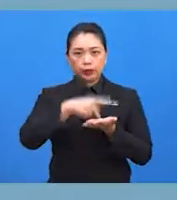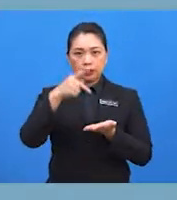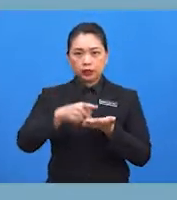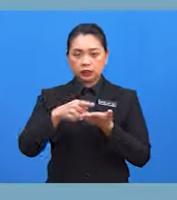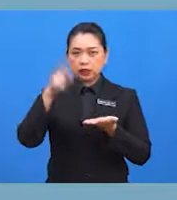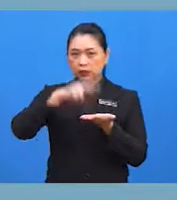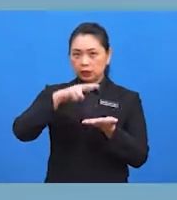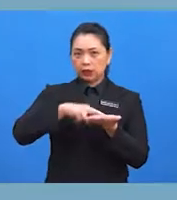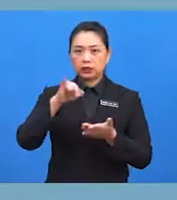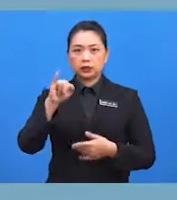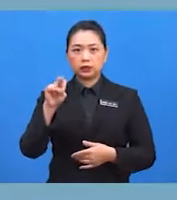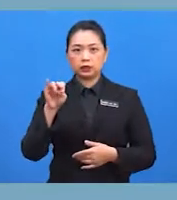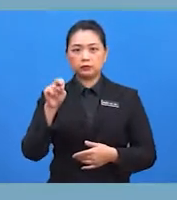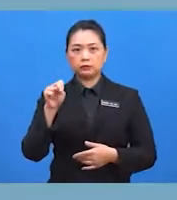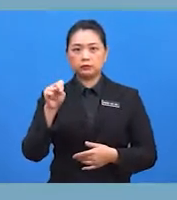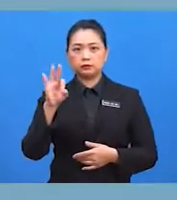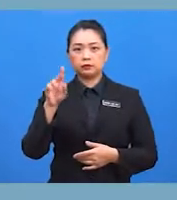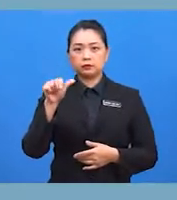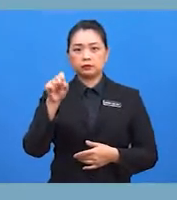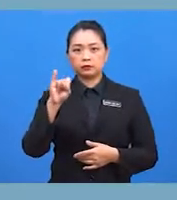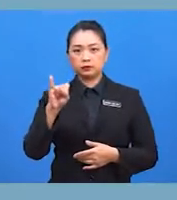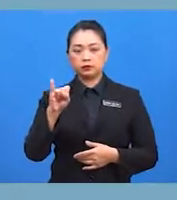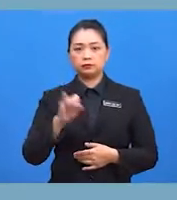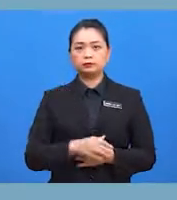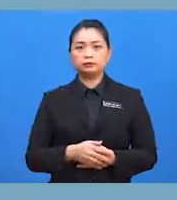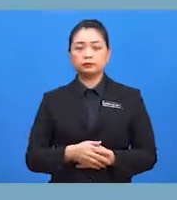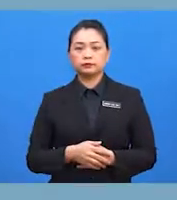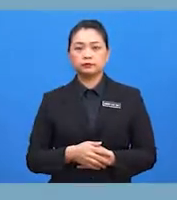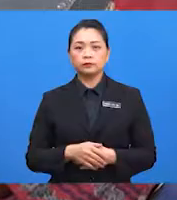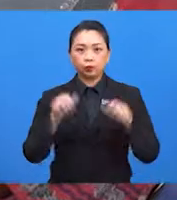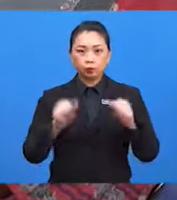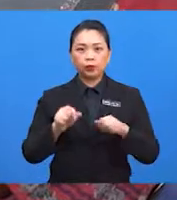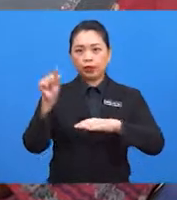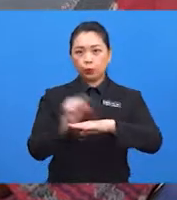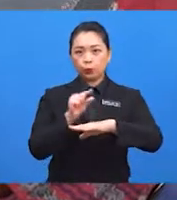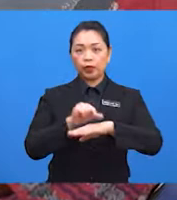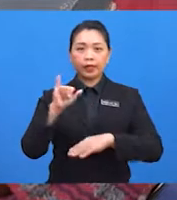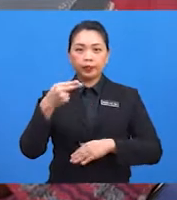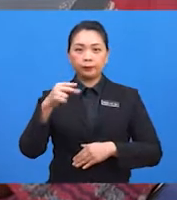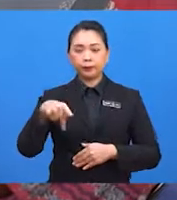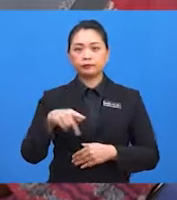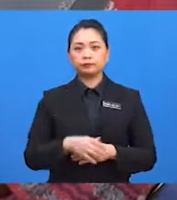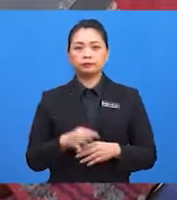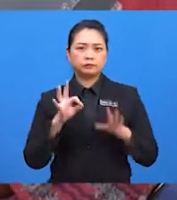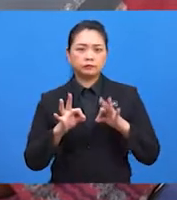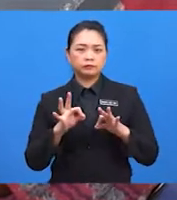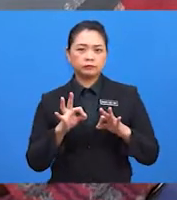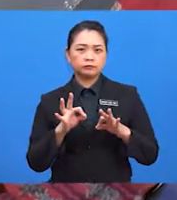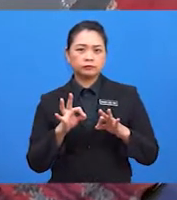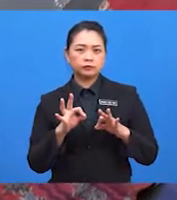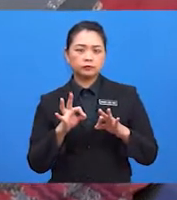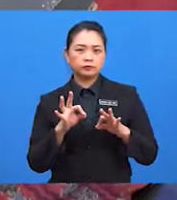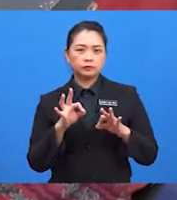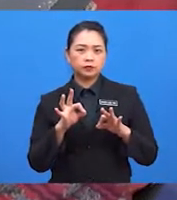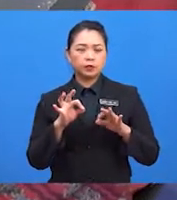akan menggunakan indeks harga pengguna ataupun IHP. Jika tidak keberatan, boleh Cikgu